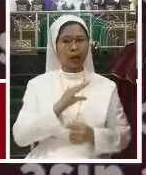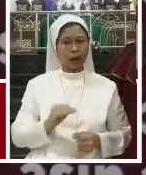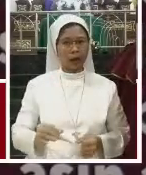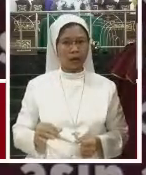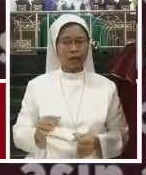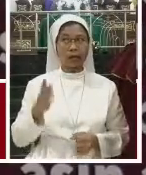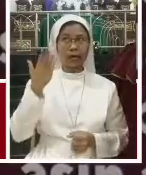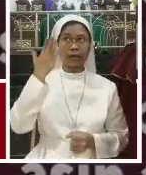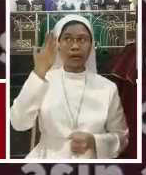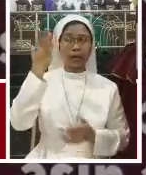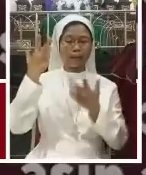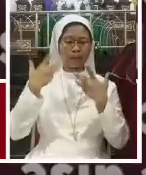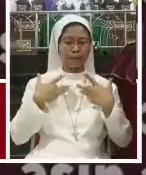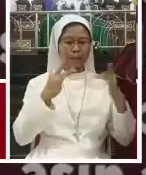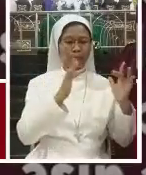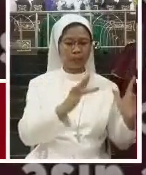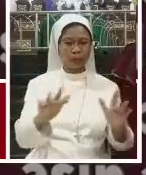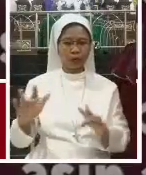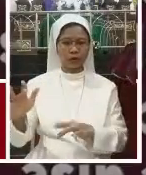sa satong gabos.